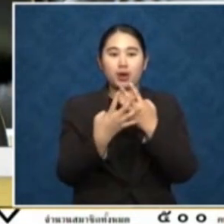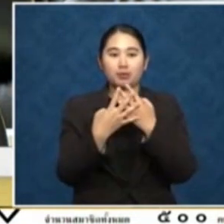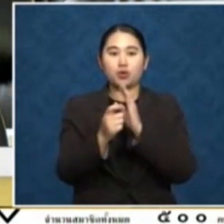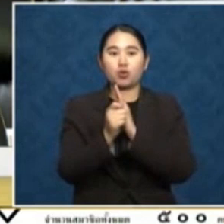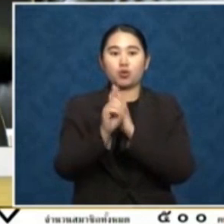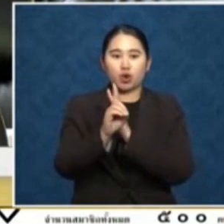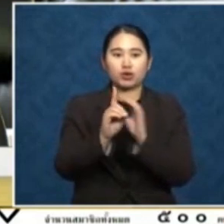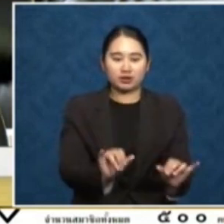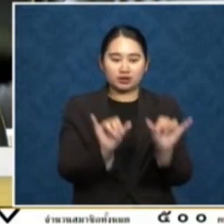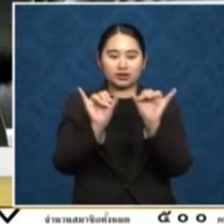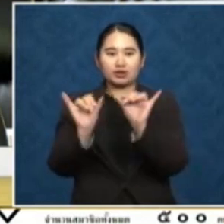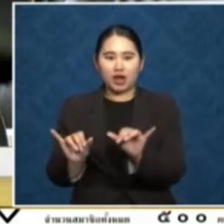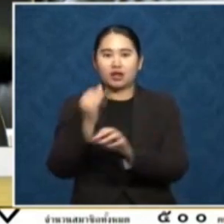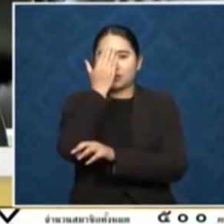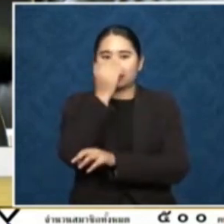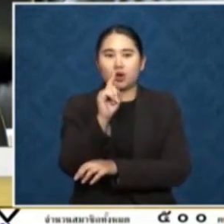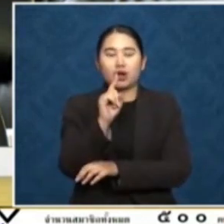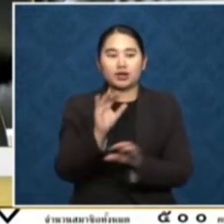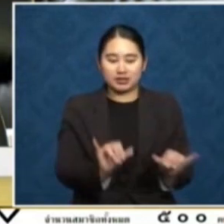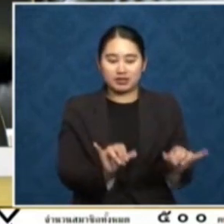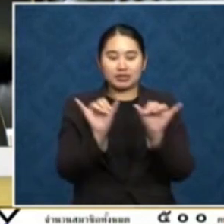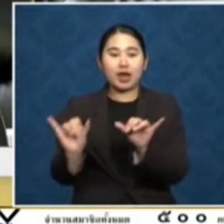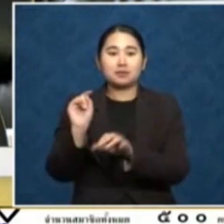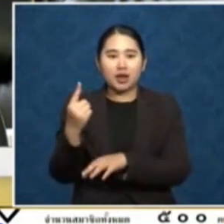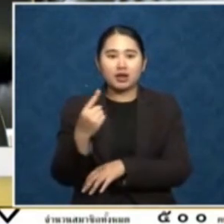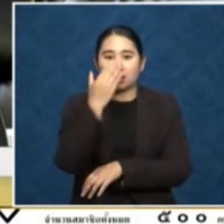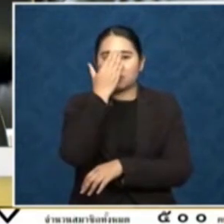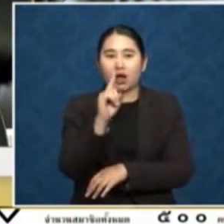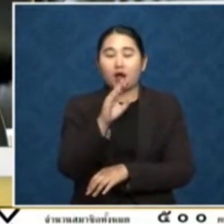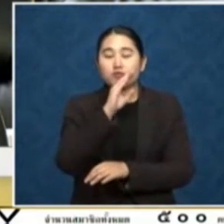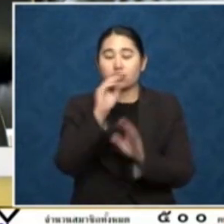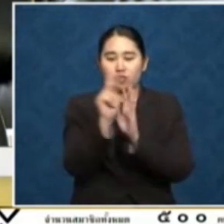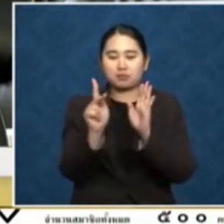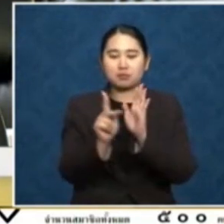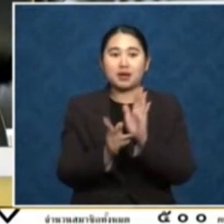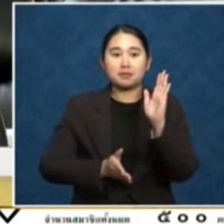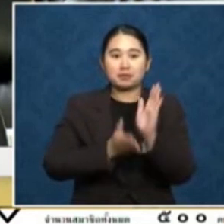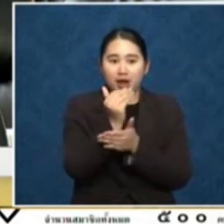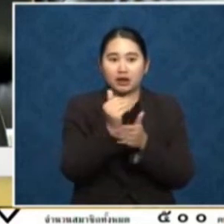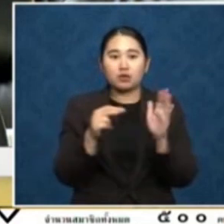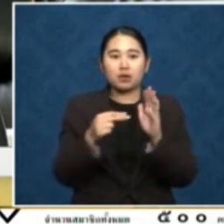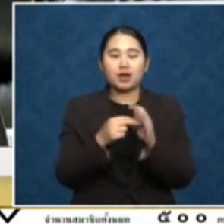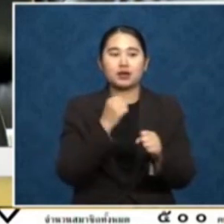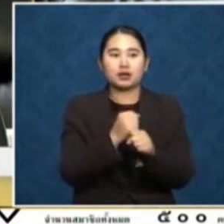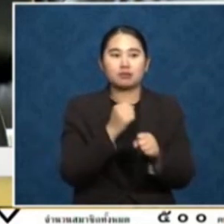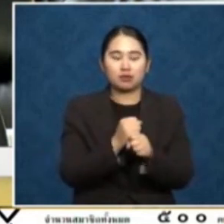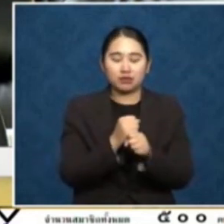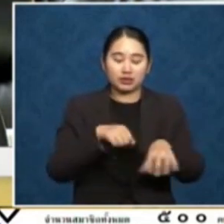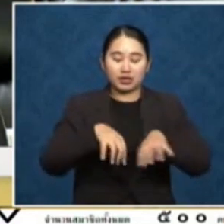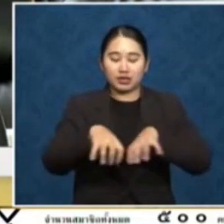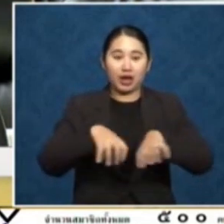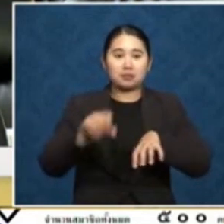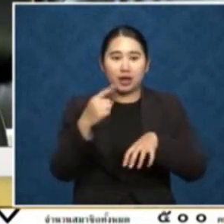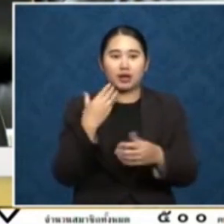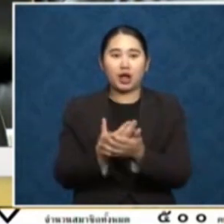องใช้สถานที่นะครับเรือนจำอุดรธานีจะย้ายแล้วฮะเพราะว่ามันจะย้ายไปอยู่ที่หนึ่งแล้วถ้าก